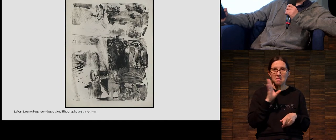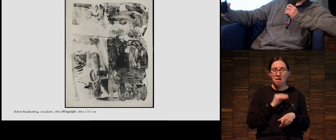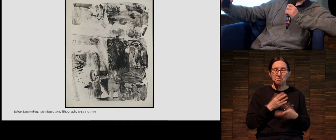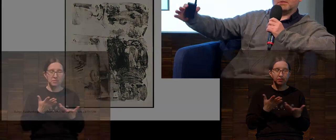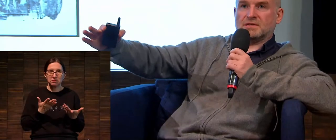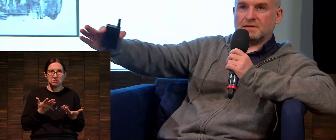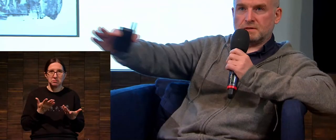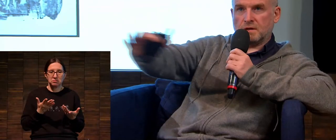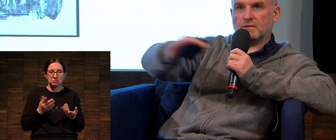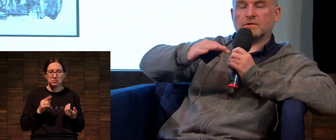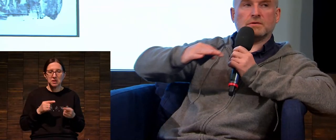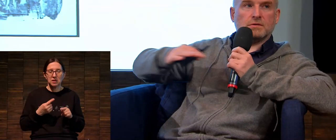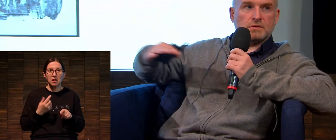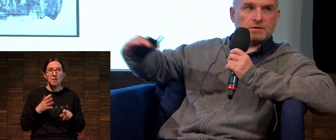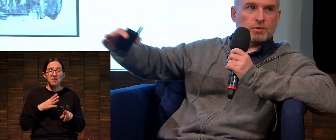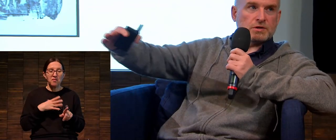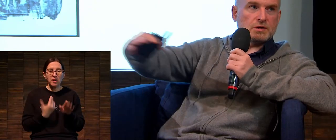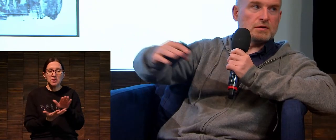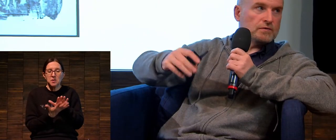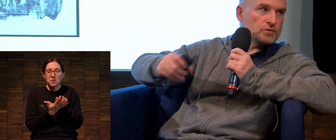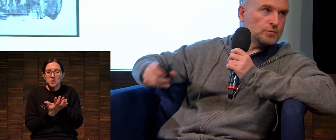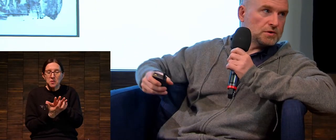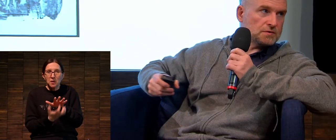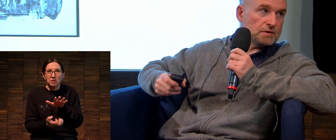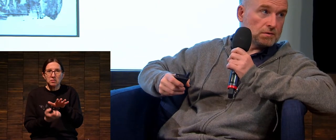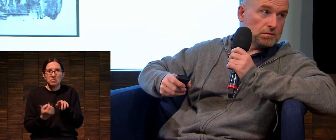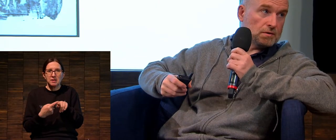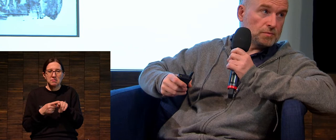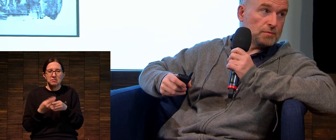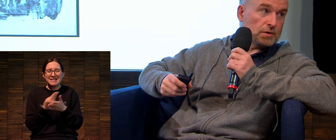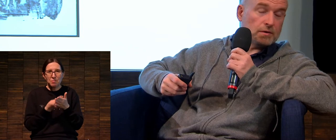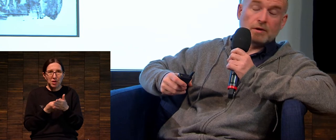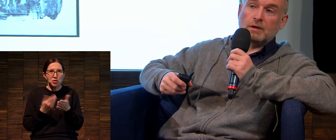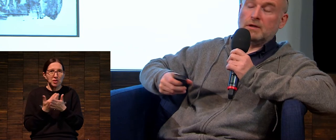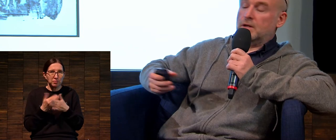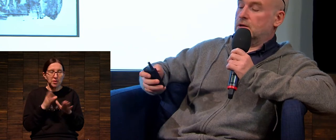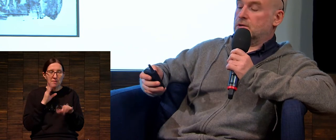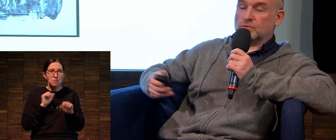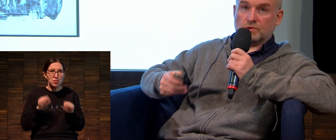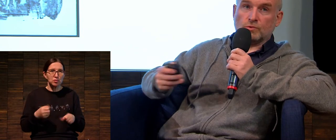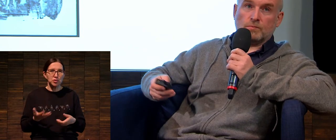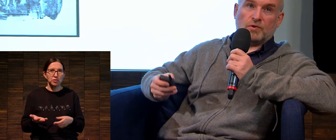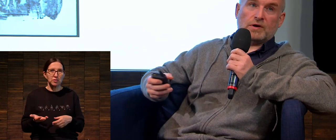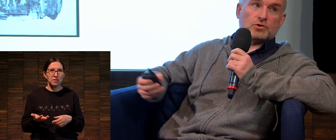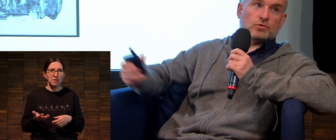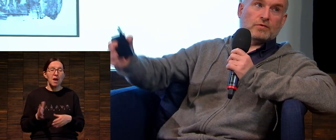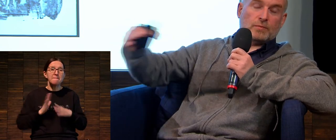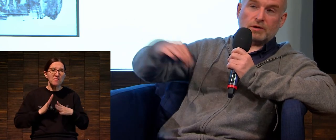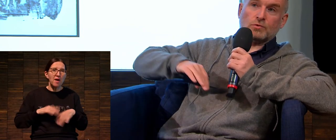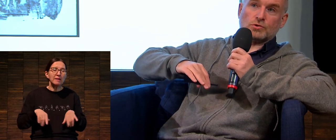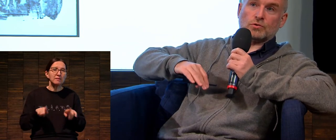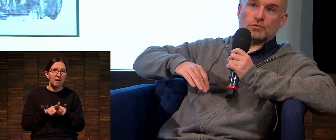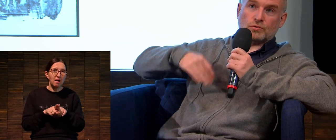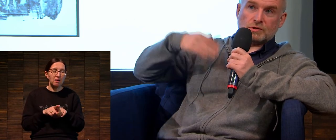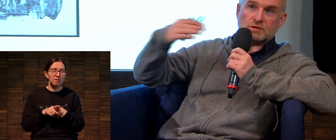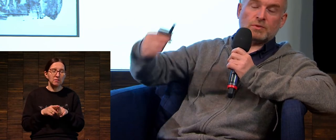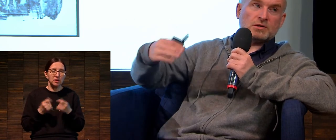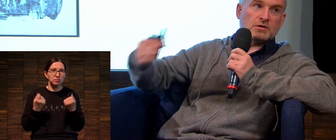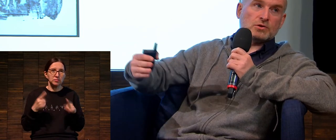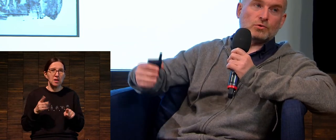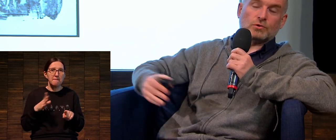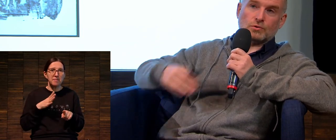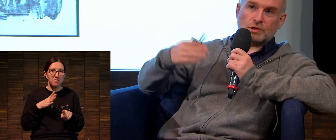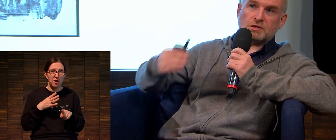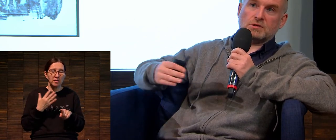может начать затягивать изображение в темный цвет, например. Ну, бывает, что и в обратную сторону, то есть